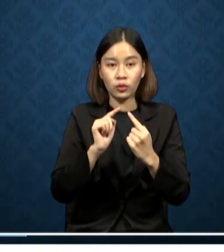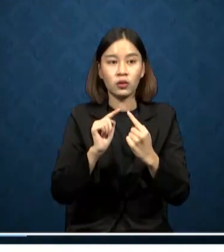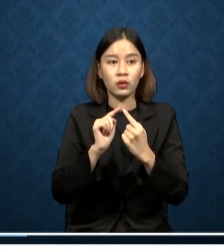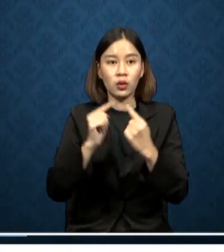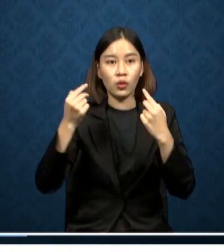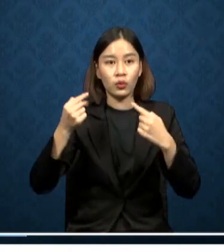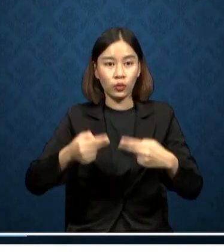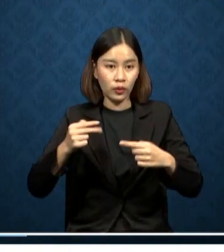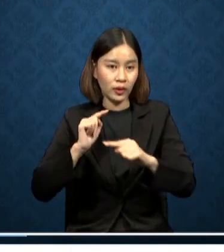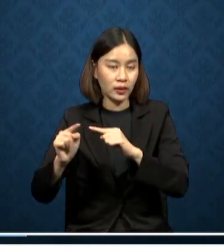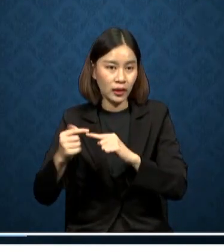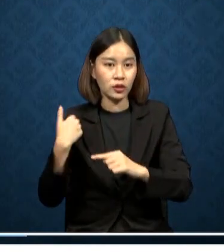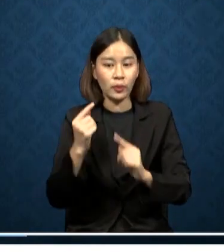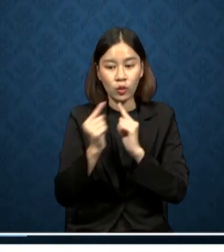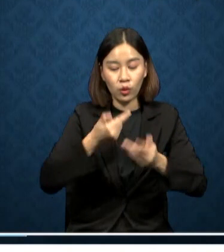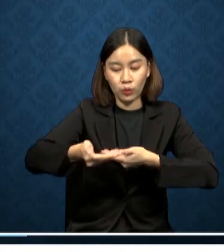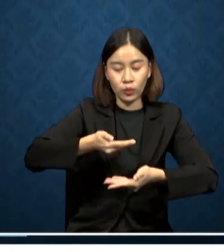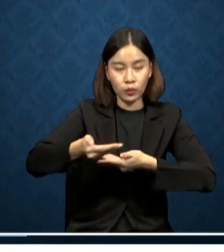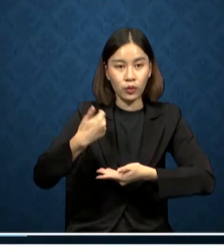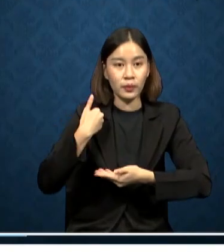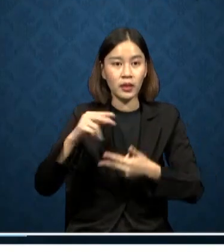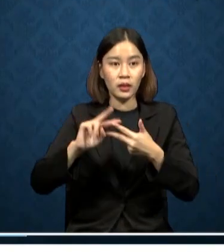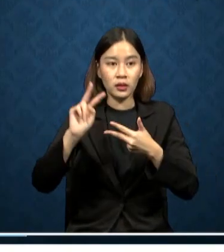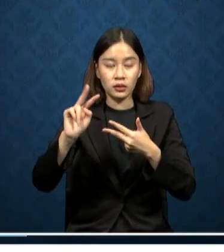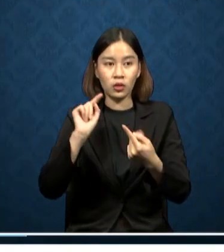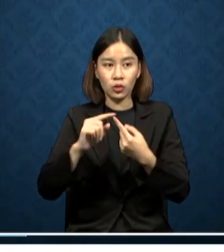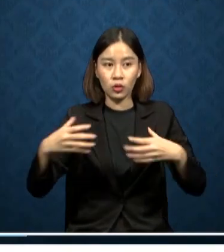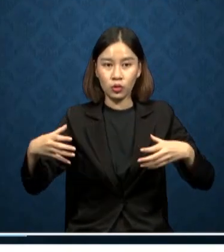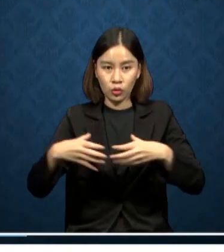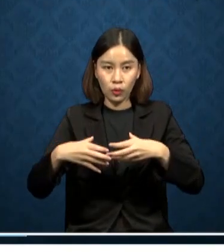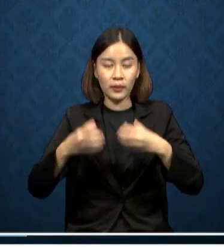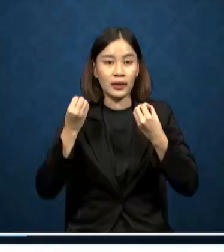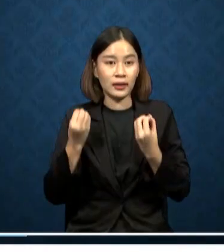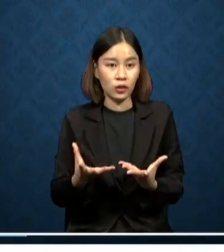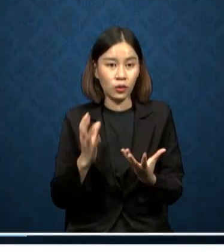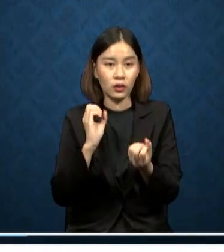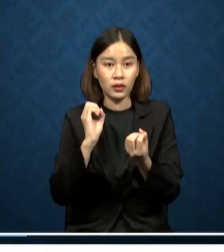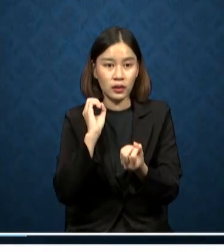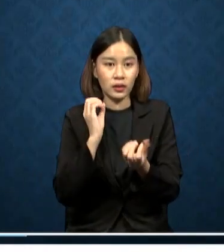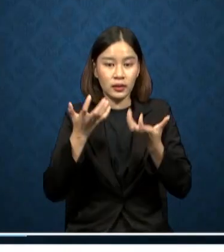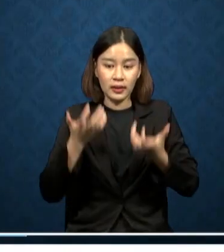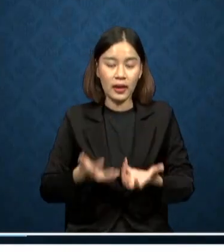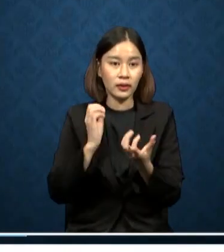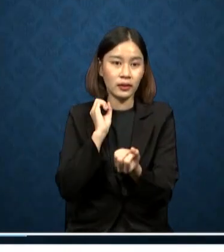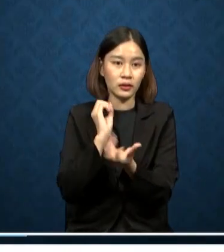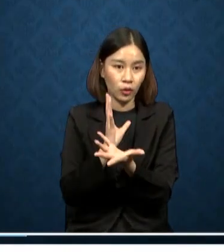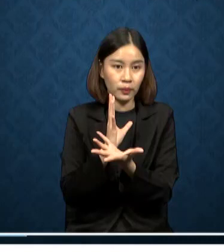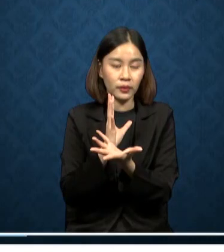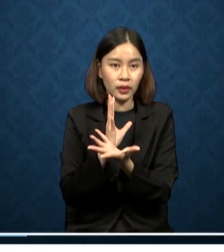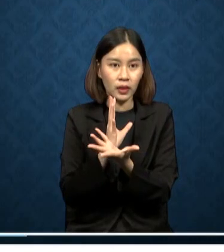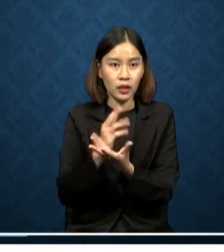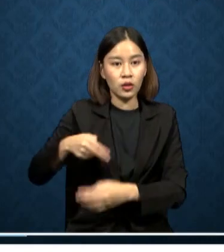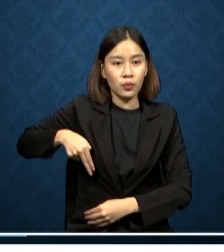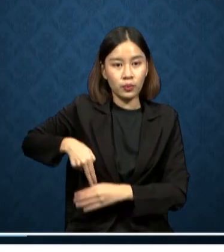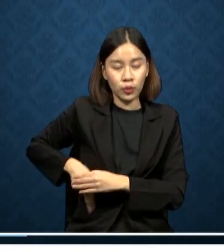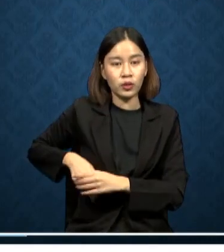últ hospiceต่สู่สองกล่มพวกรัษณรแรง หรอกลุมผู้ติดอาวุ